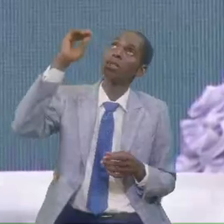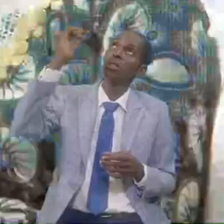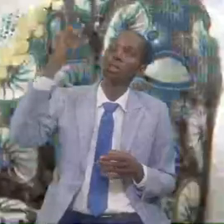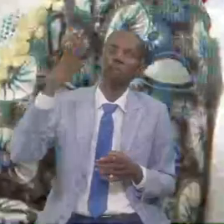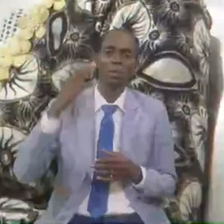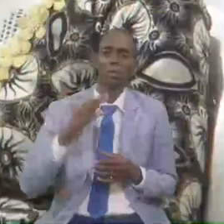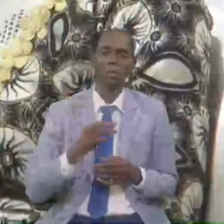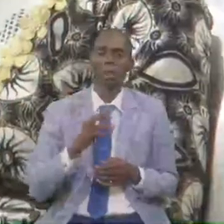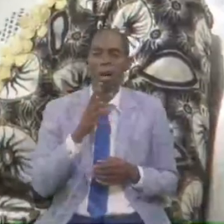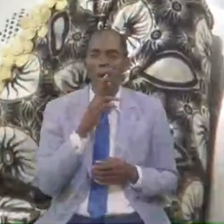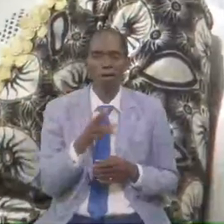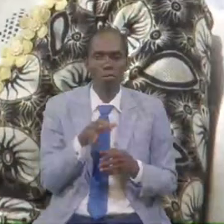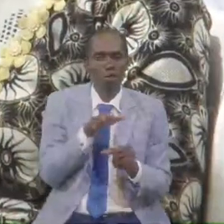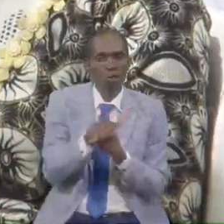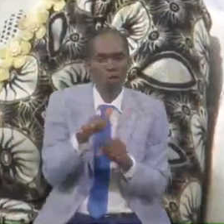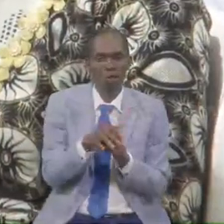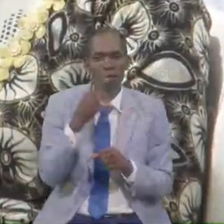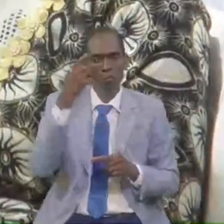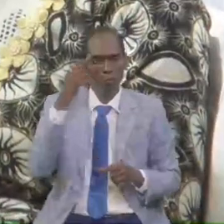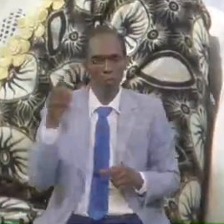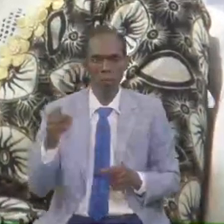Mais il dit, mais ma grâce te suffit.